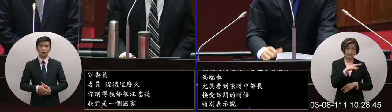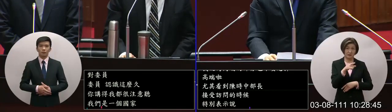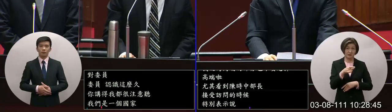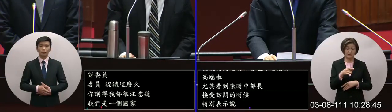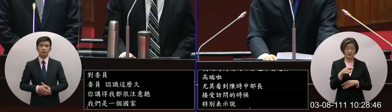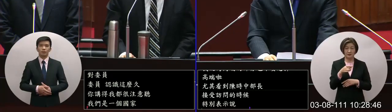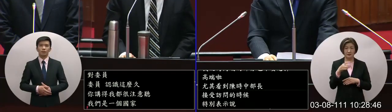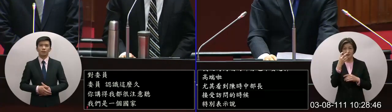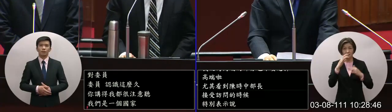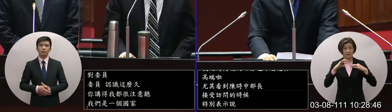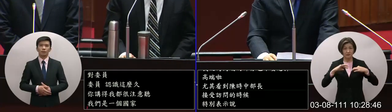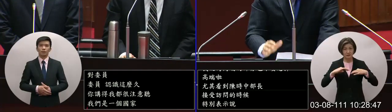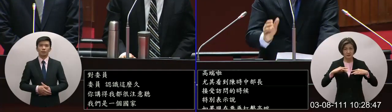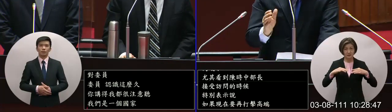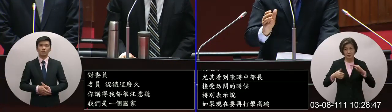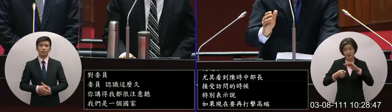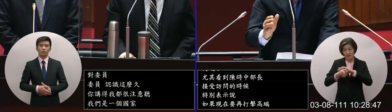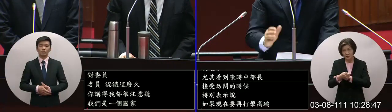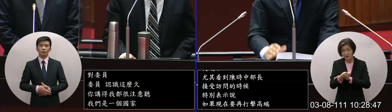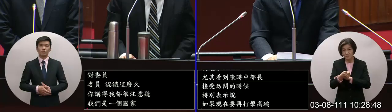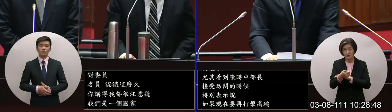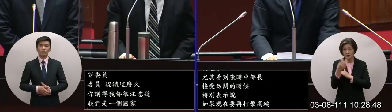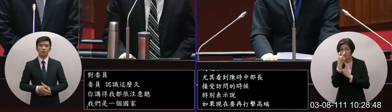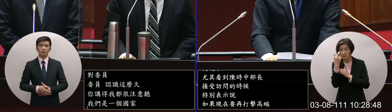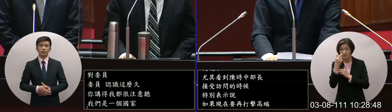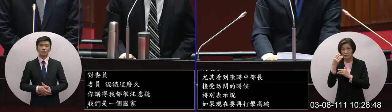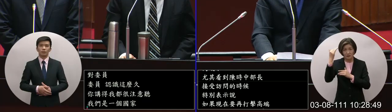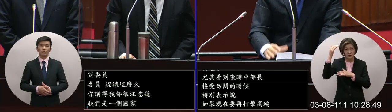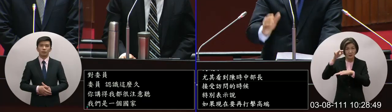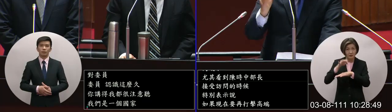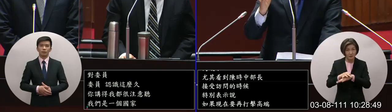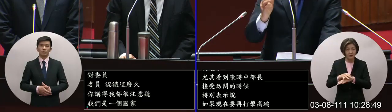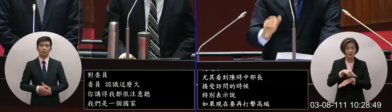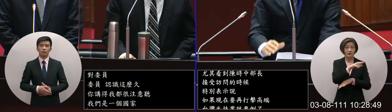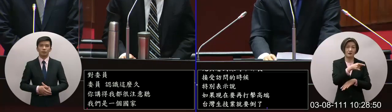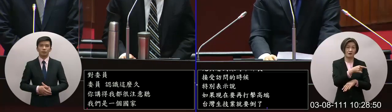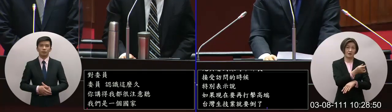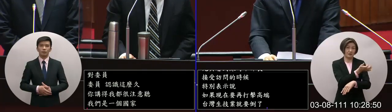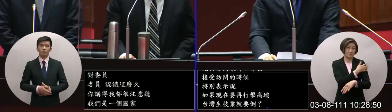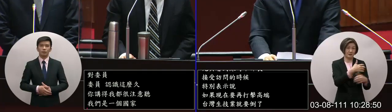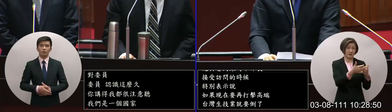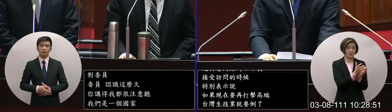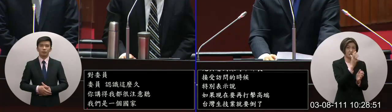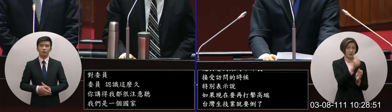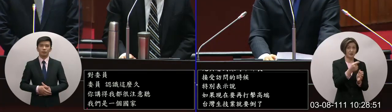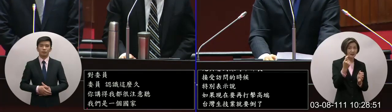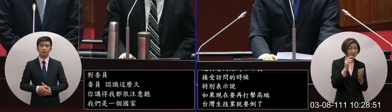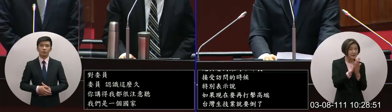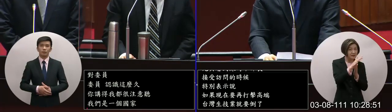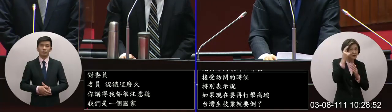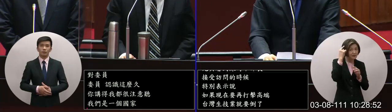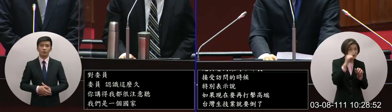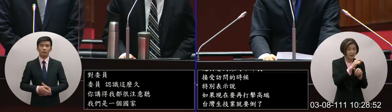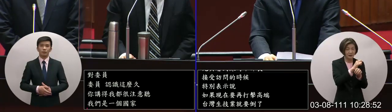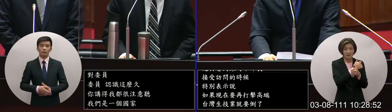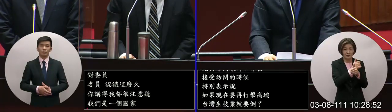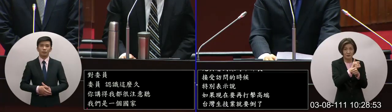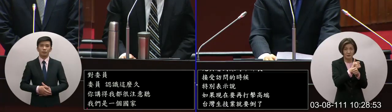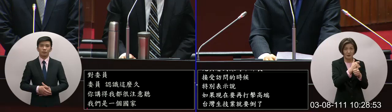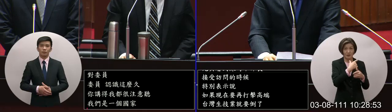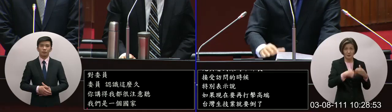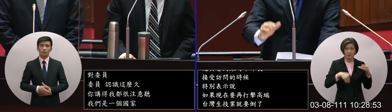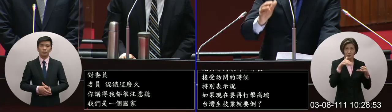侦办高端来影响陈时中部长选台北市长的选情吗？我认为